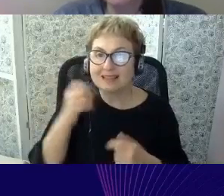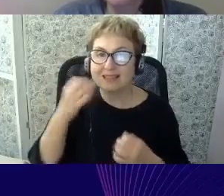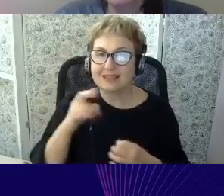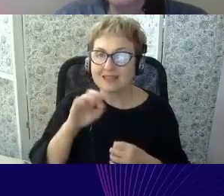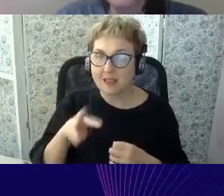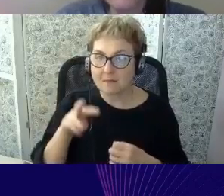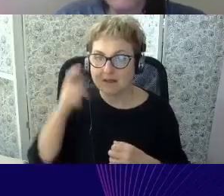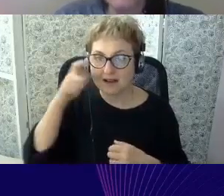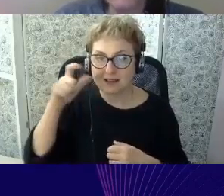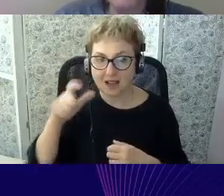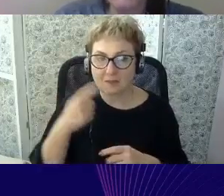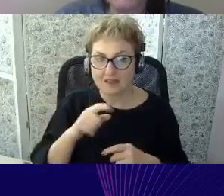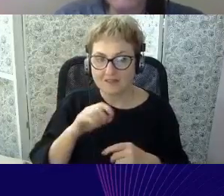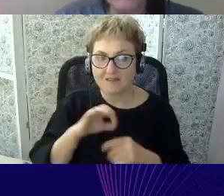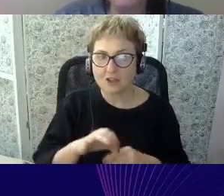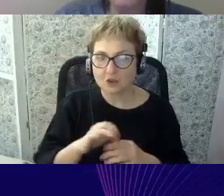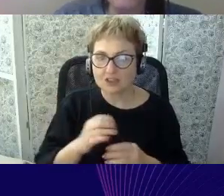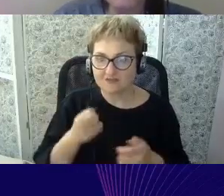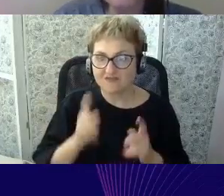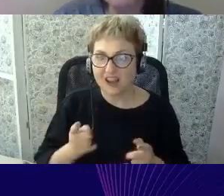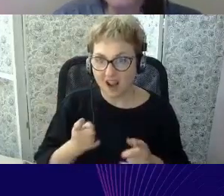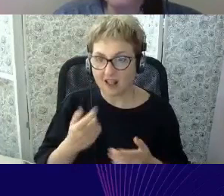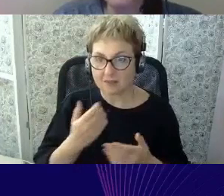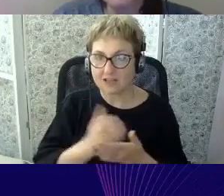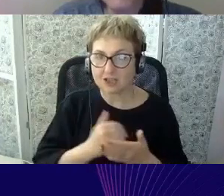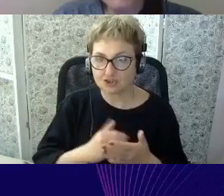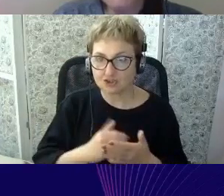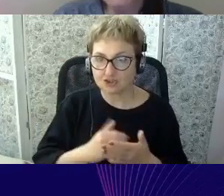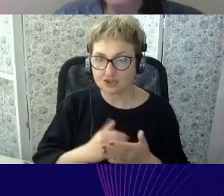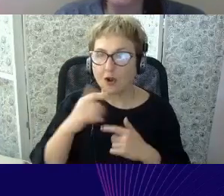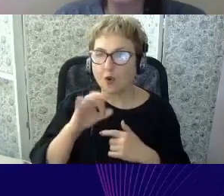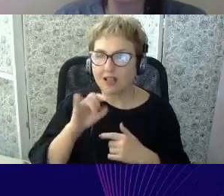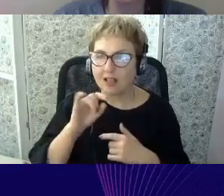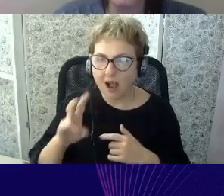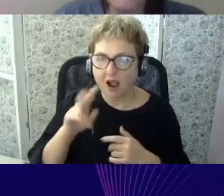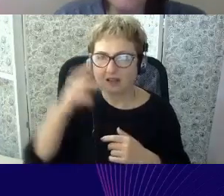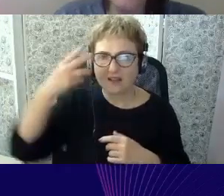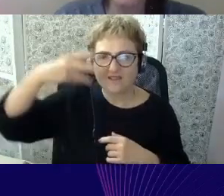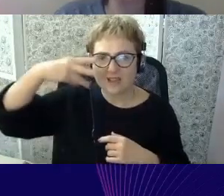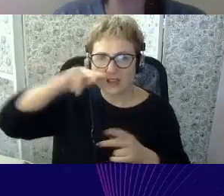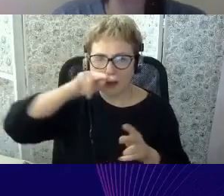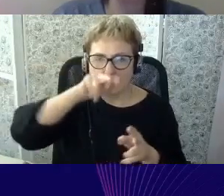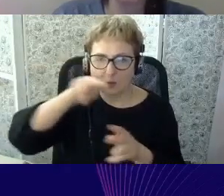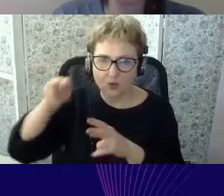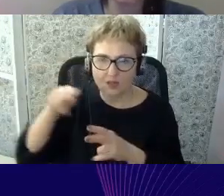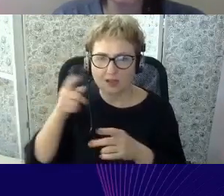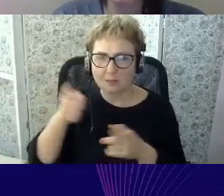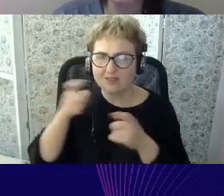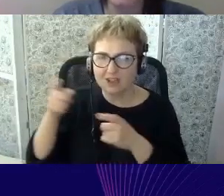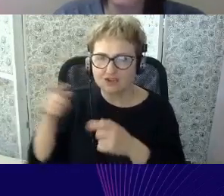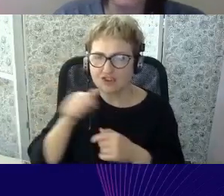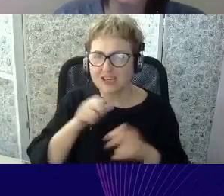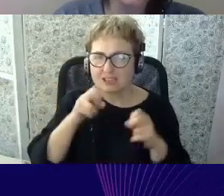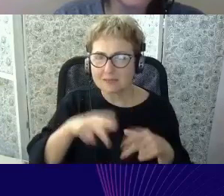экзамен, который ведется в режиме реального времени, с онлайн-трансляцией, с видеонаблюдением, с привлечением